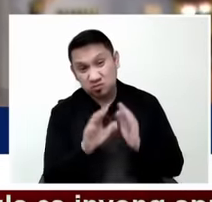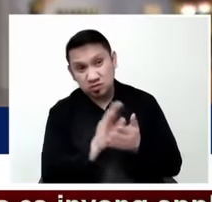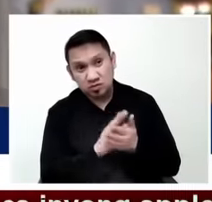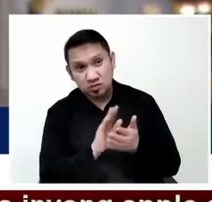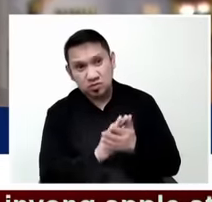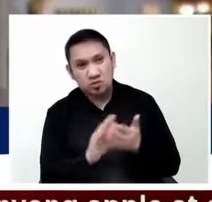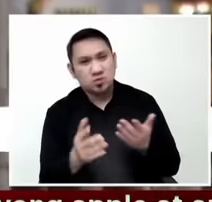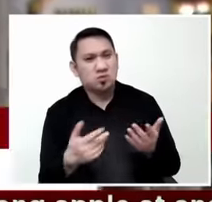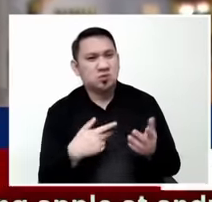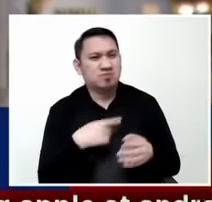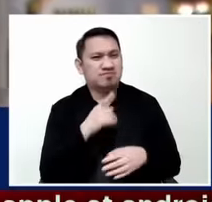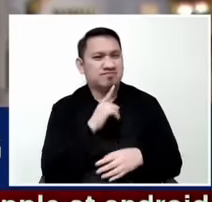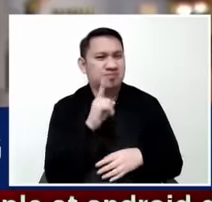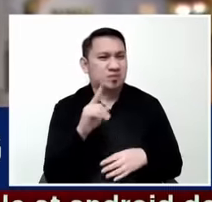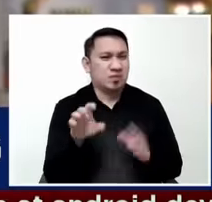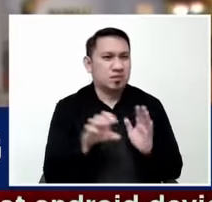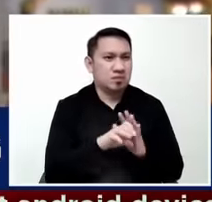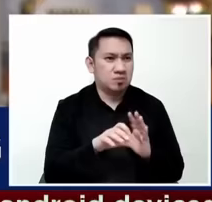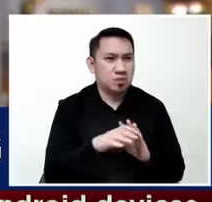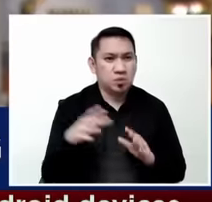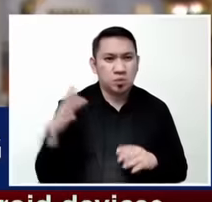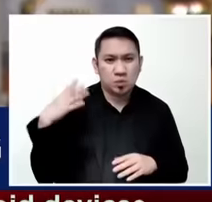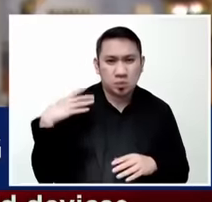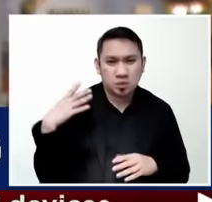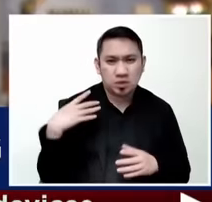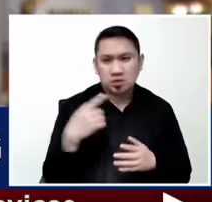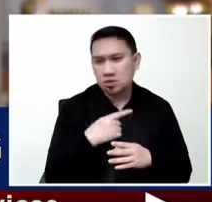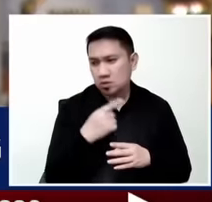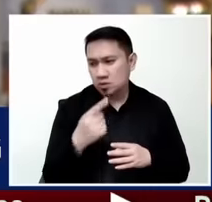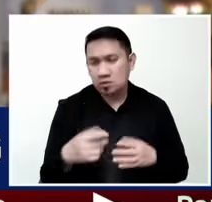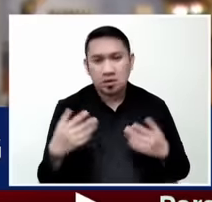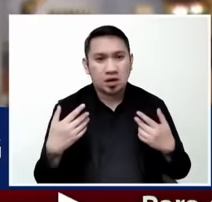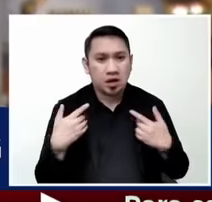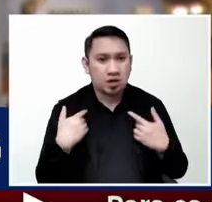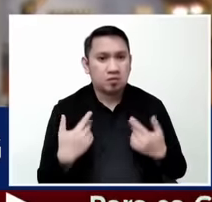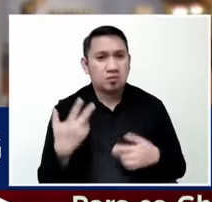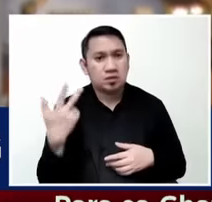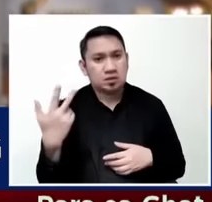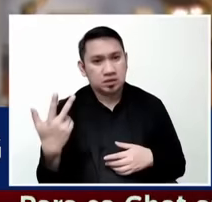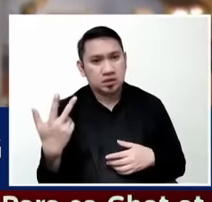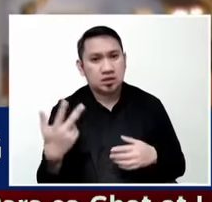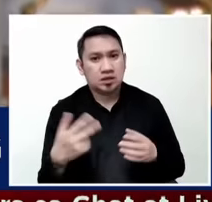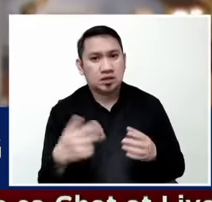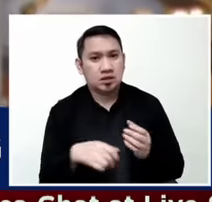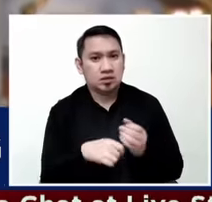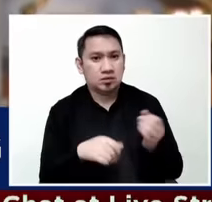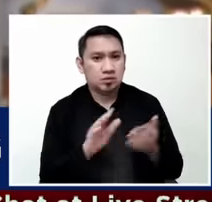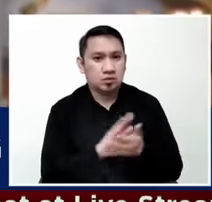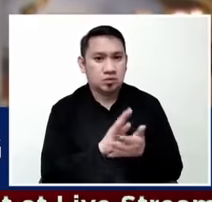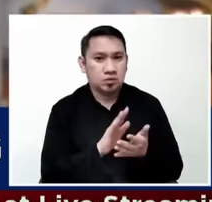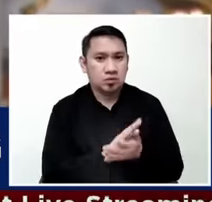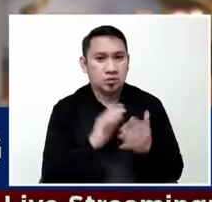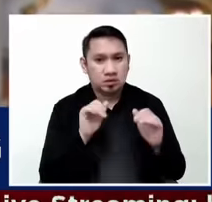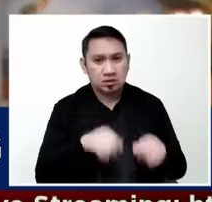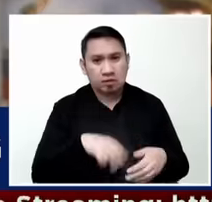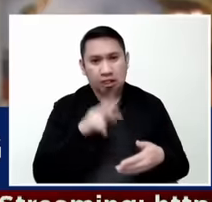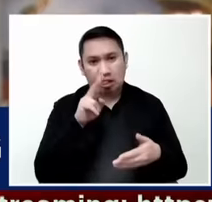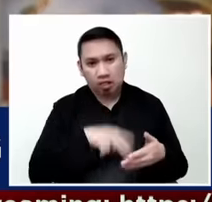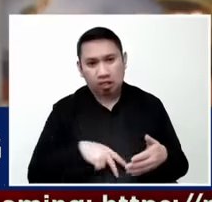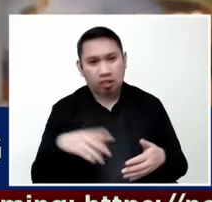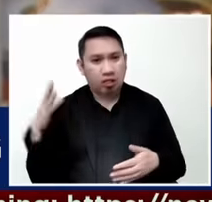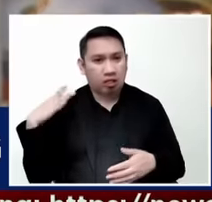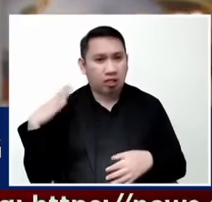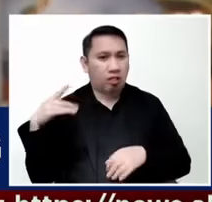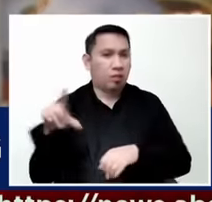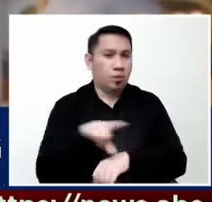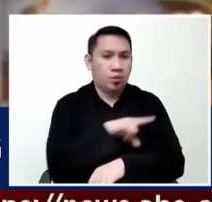irritants. Maghihintay ka tuwing weekend. Ako may baon ako ng tatlong dyaryo lagi. Broadsheet, nauubos ko yun. Okay.